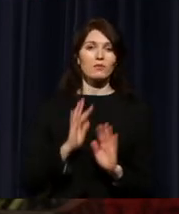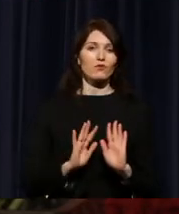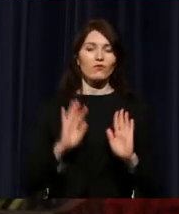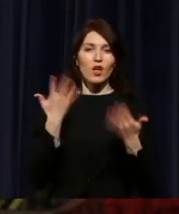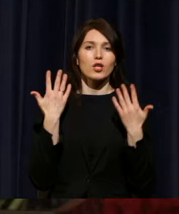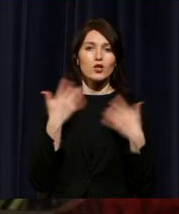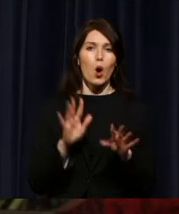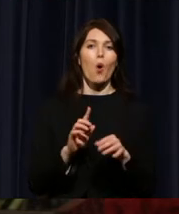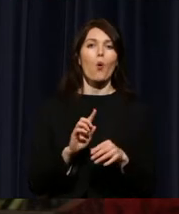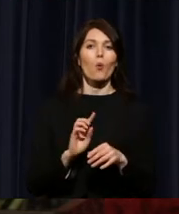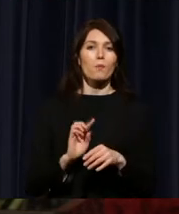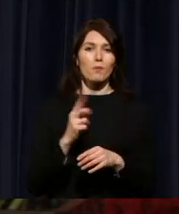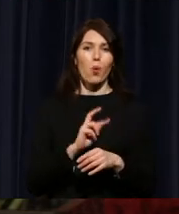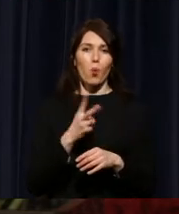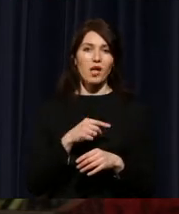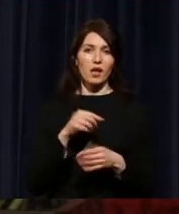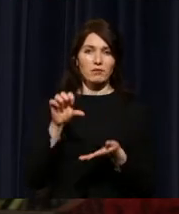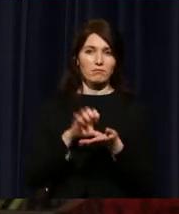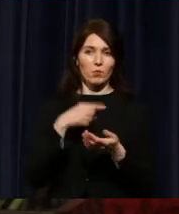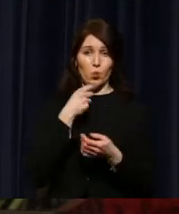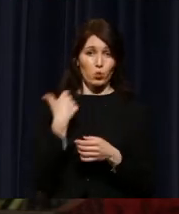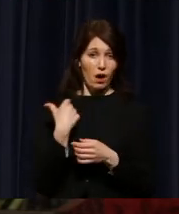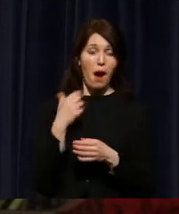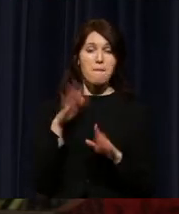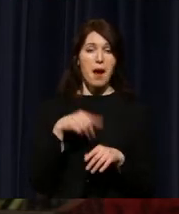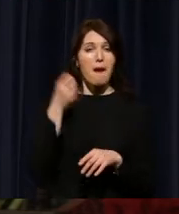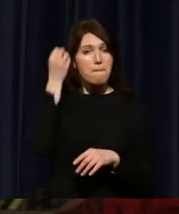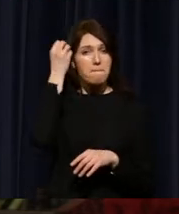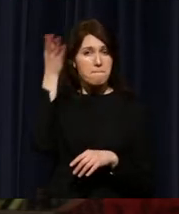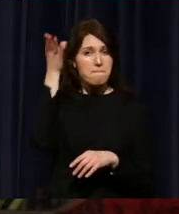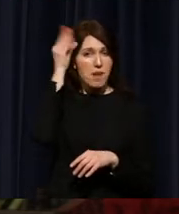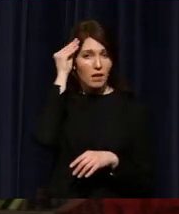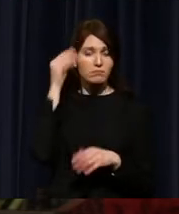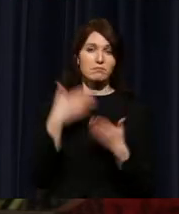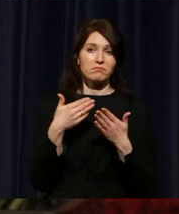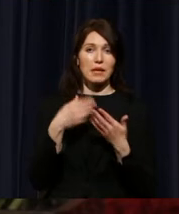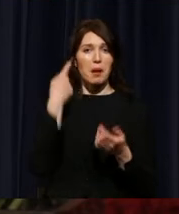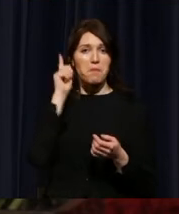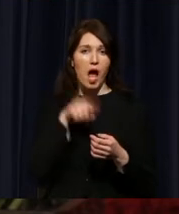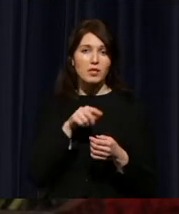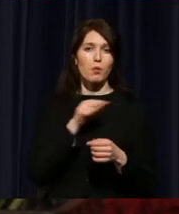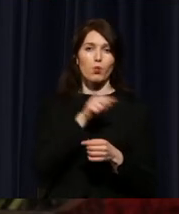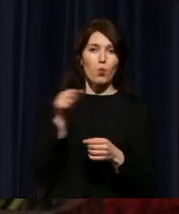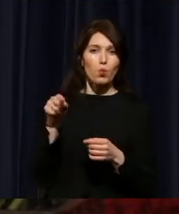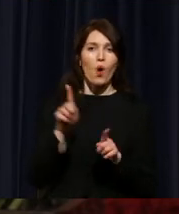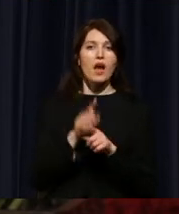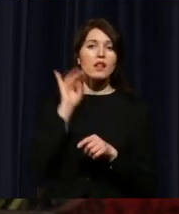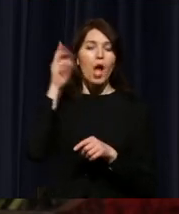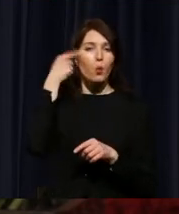jau pirmie divi runātāji minēja par šīm prasmēm, nu, tātad, piemēram, es nezinu, skatoties arī kaut kāds nākotnes